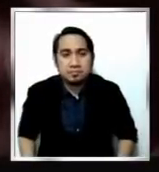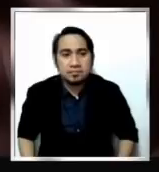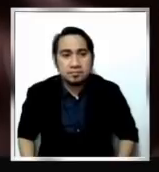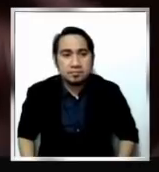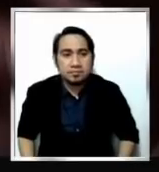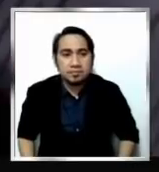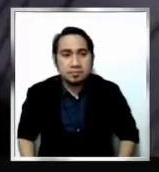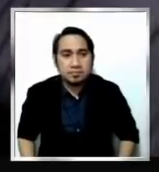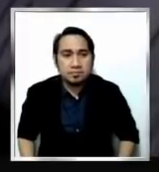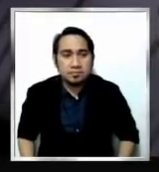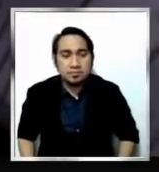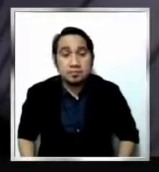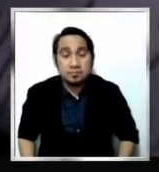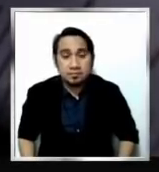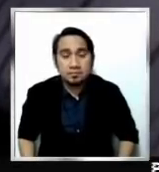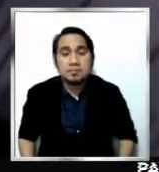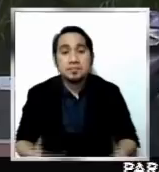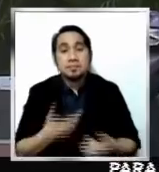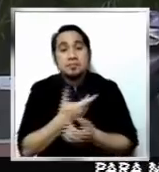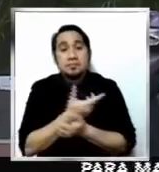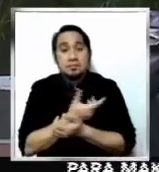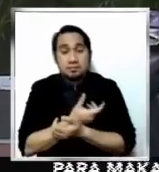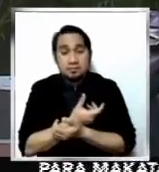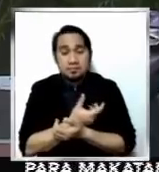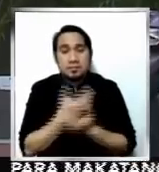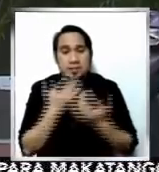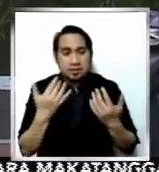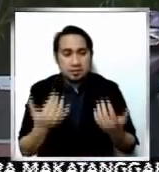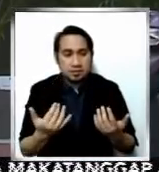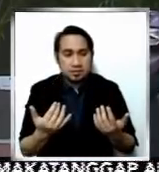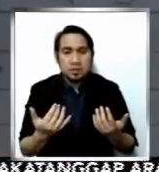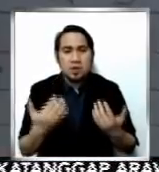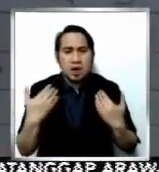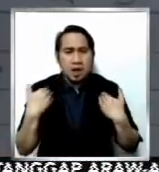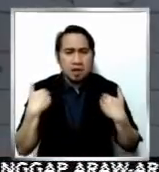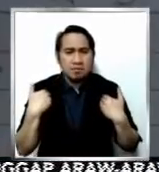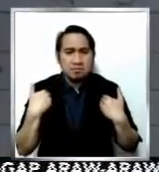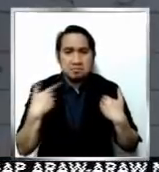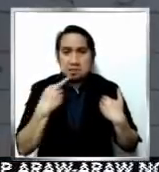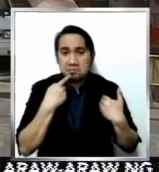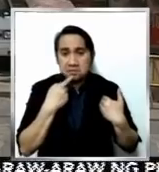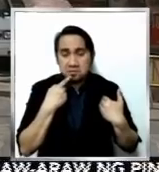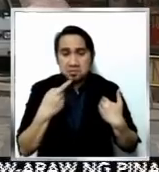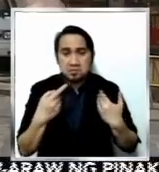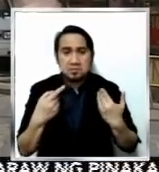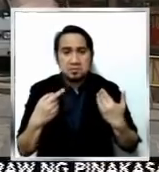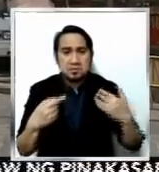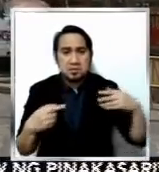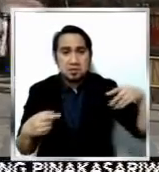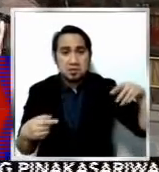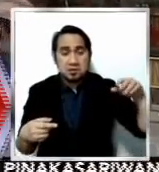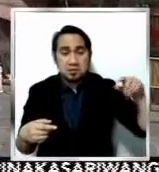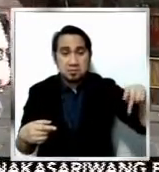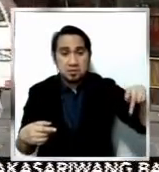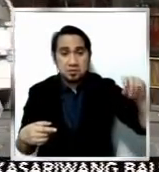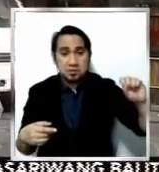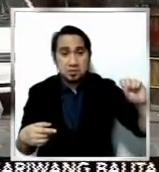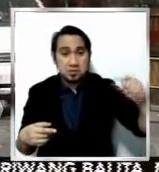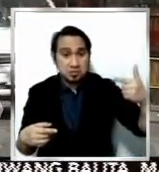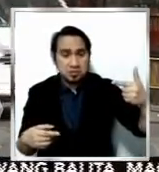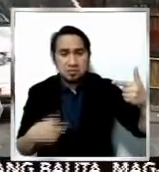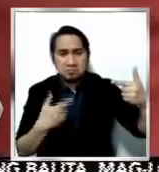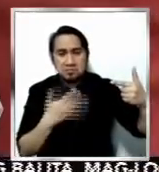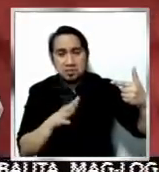Sa bakuna laban sa COVID-19, nabuking nang nauna ng maturukan ang Presidential Security Group. May mga ulat na rin, may mga nag-aalok